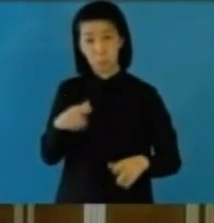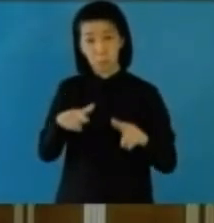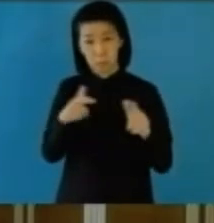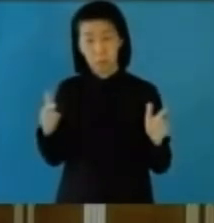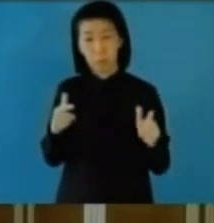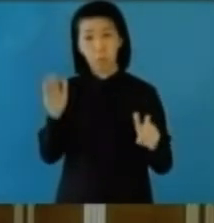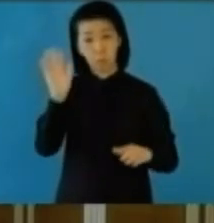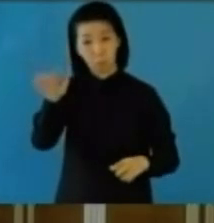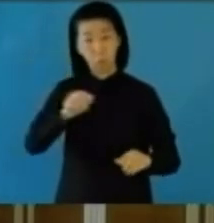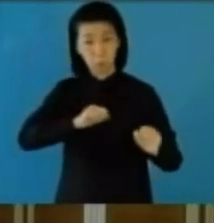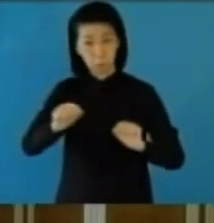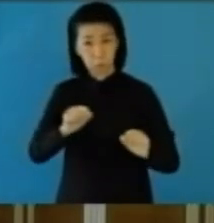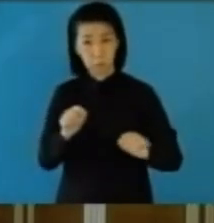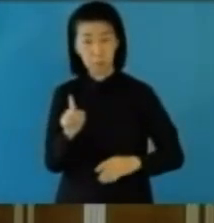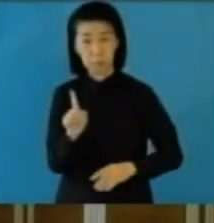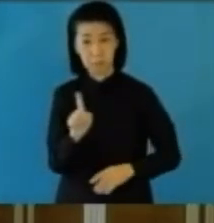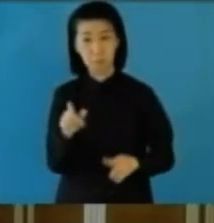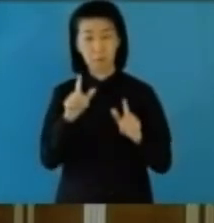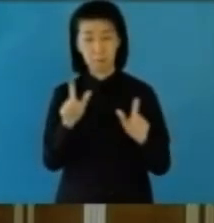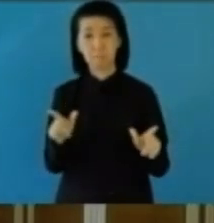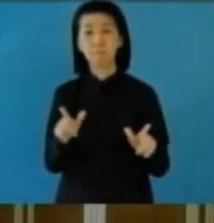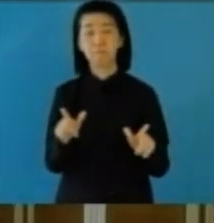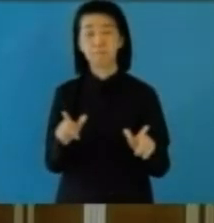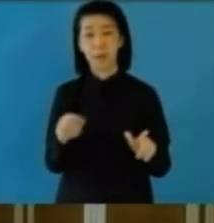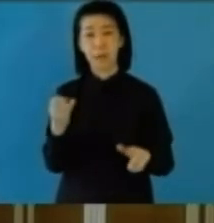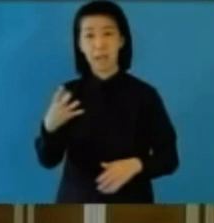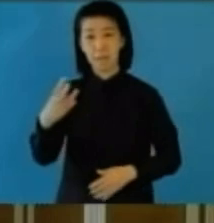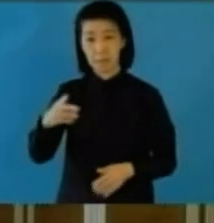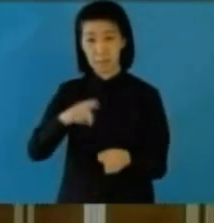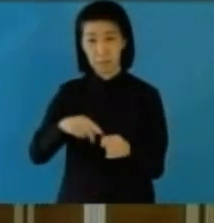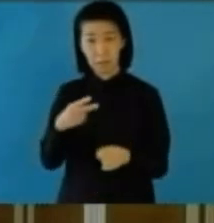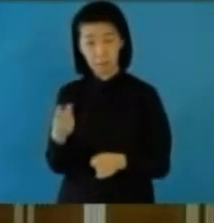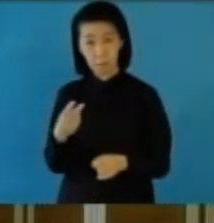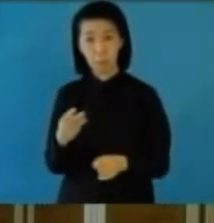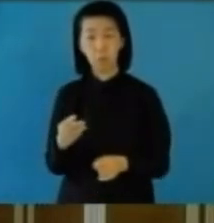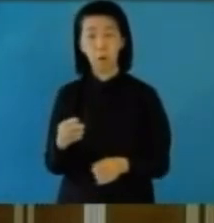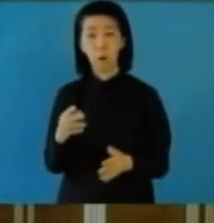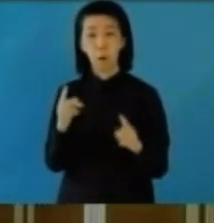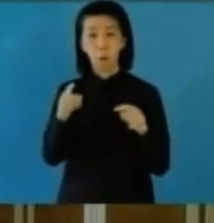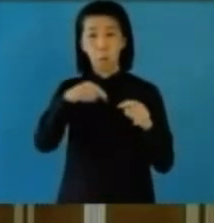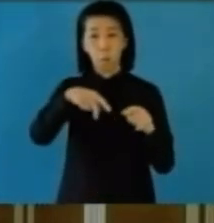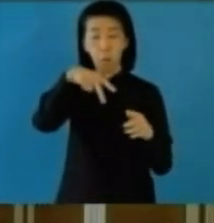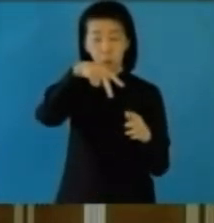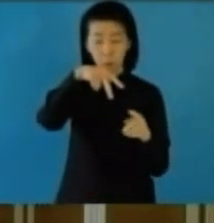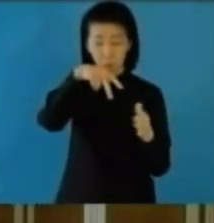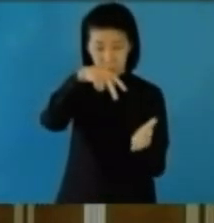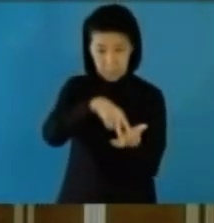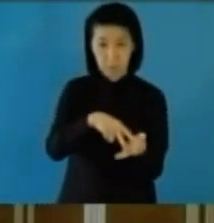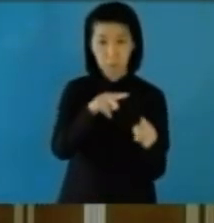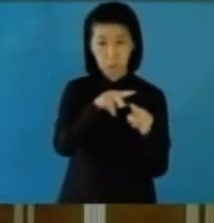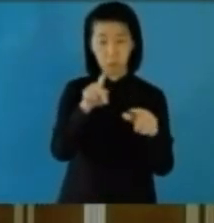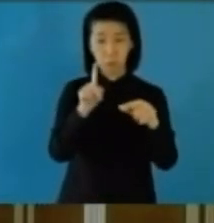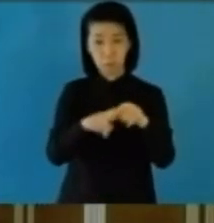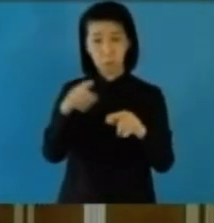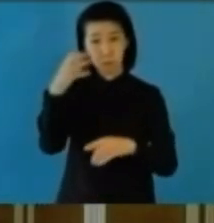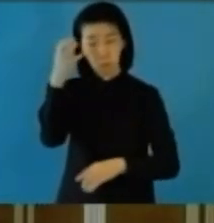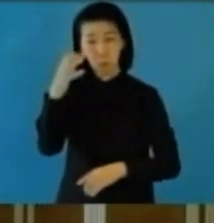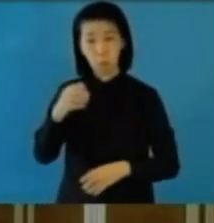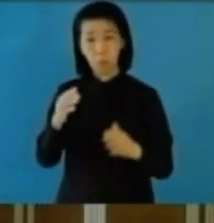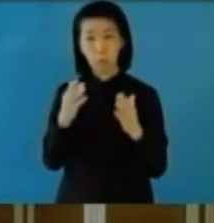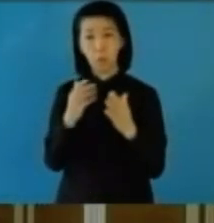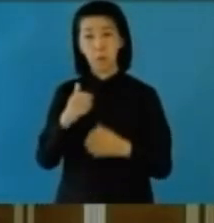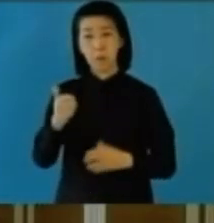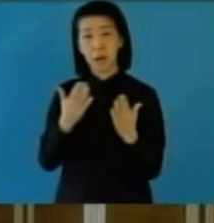ります。令和3年度の本県公立小中高等学校における不登校児童生徒